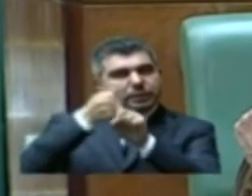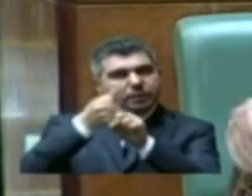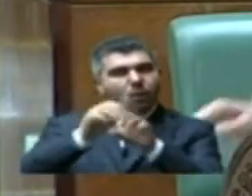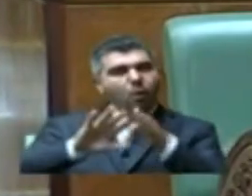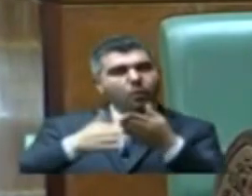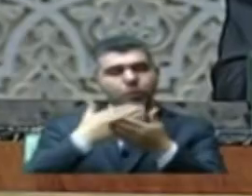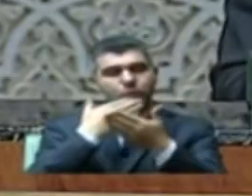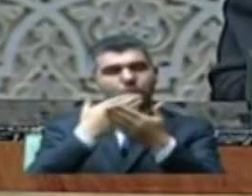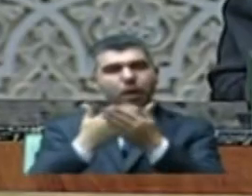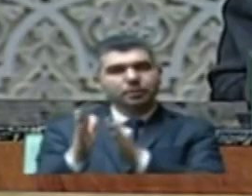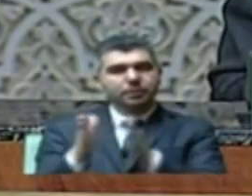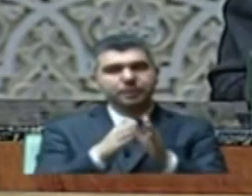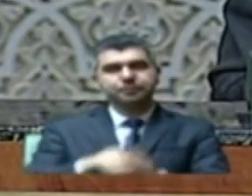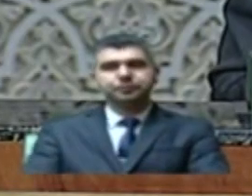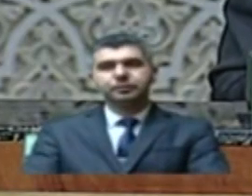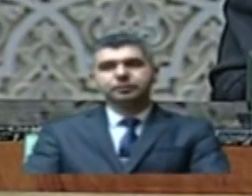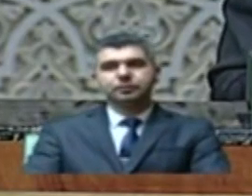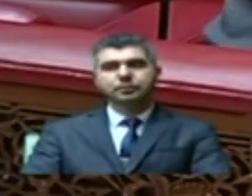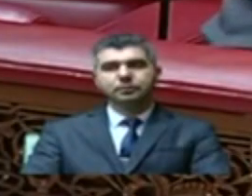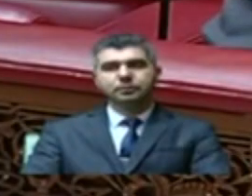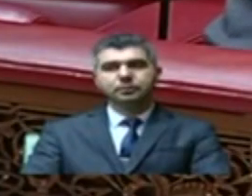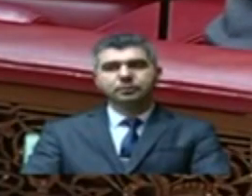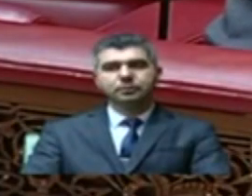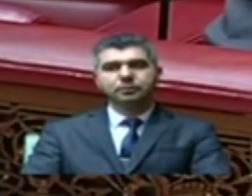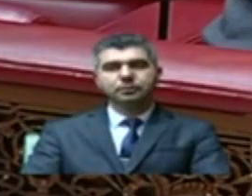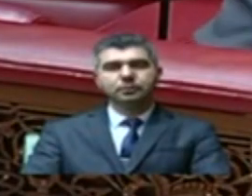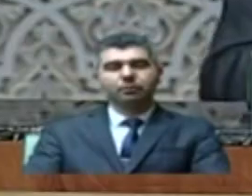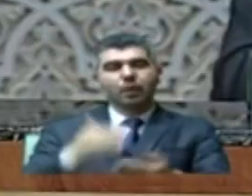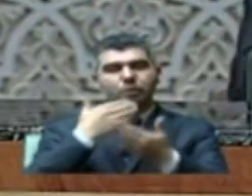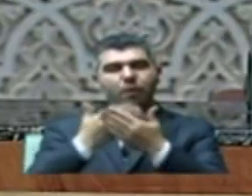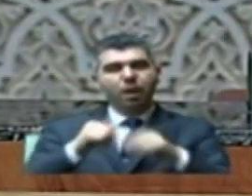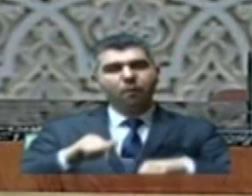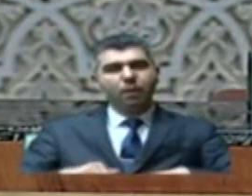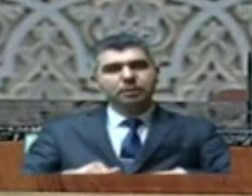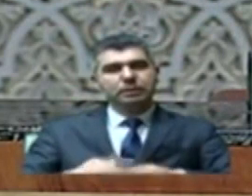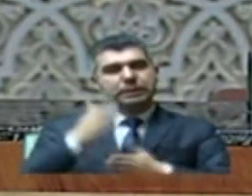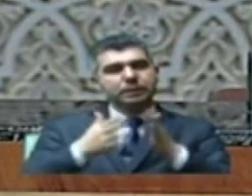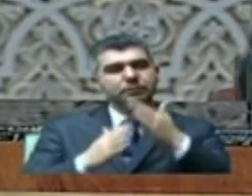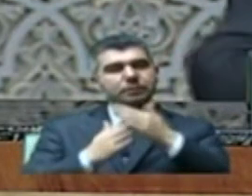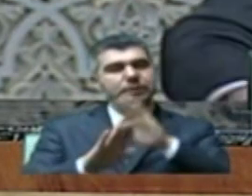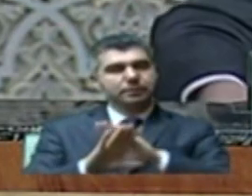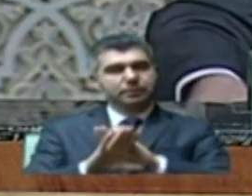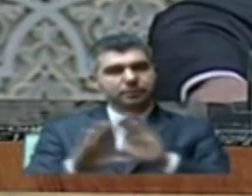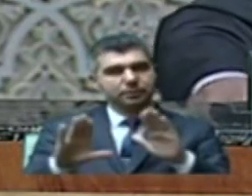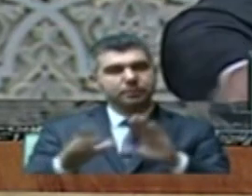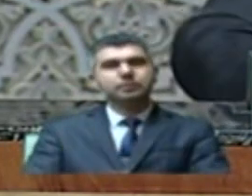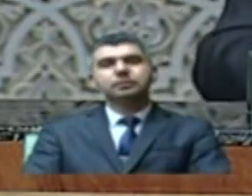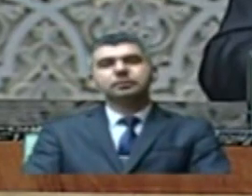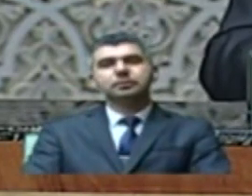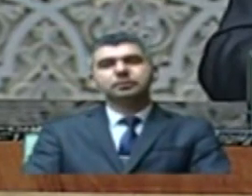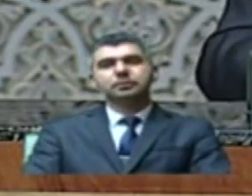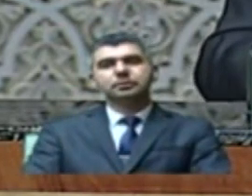الوضعية. وشكرا. شكرا سيد المستشار لكم، شكرا السيد الوزير، ونشكركم على مساهمتكم في هذه الجلسة